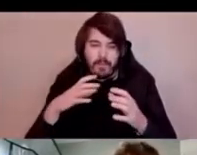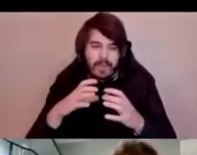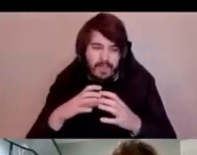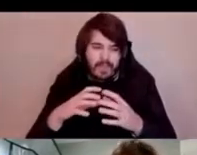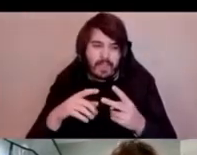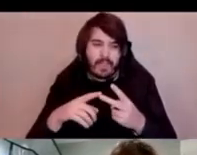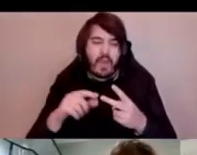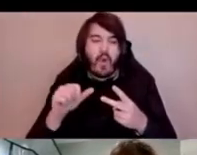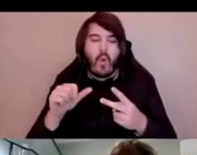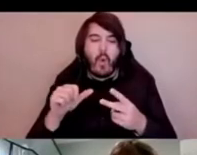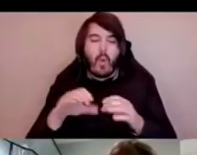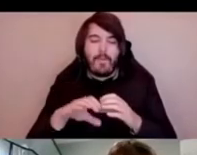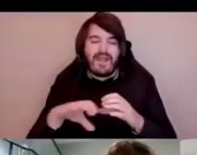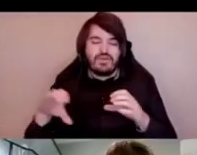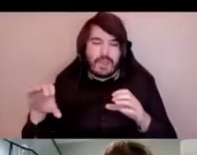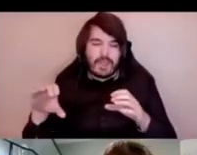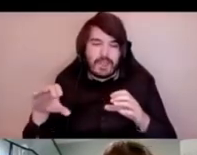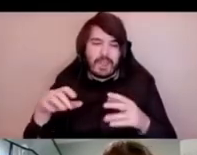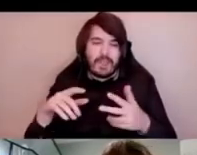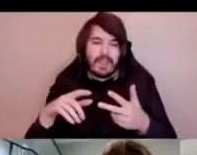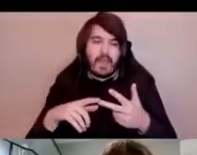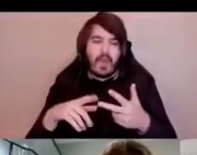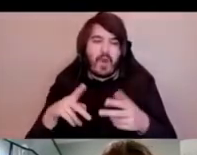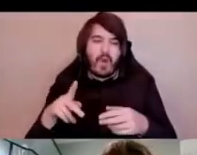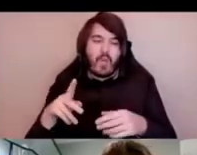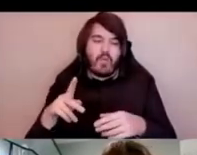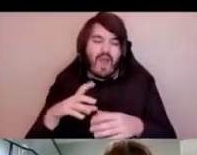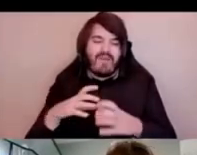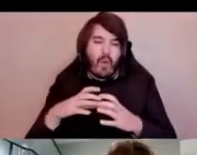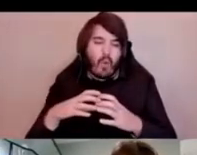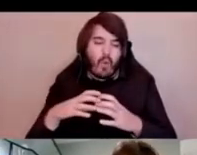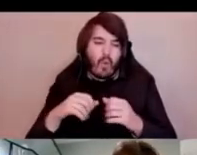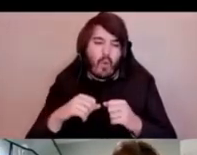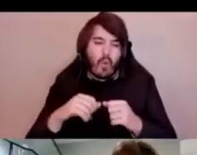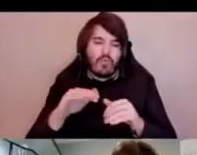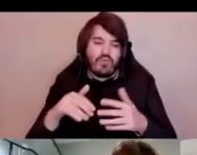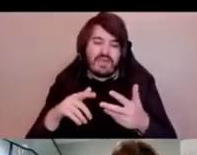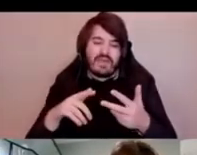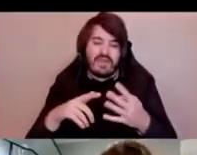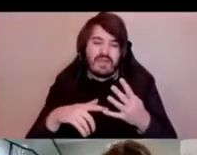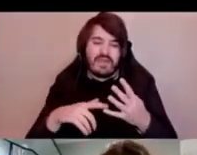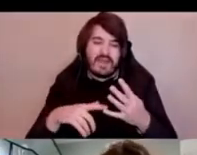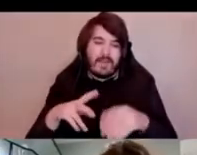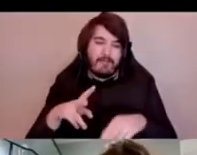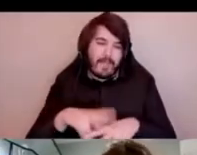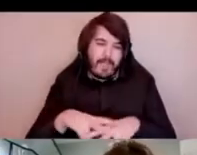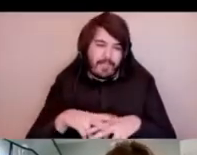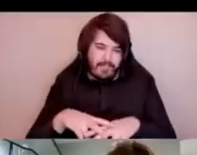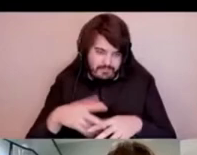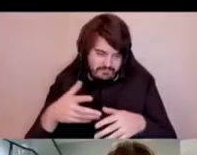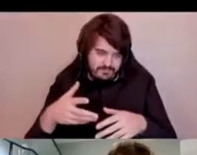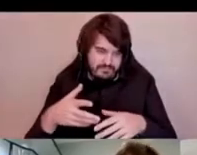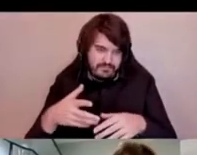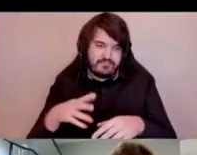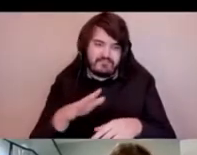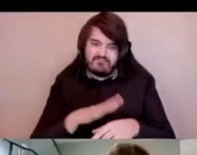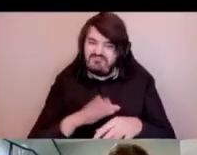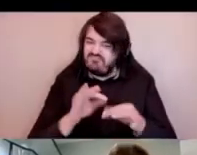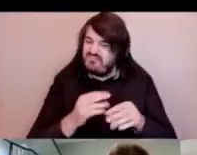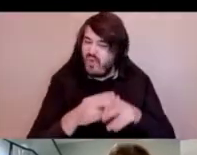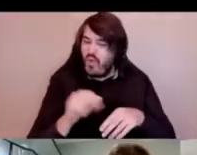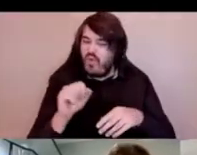les aubergines, les poivrons, puis les pommes de terre, les patates. Donc, souvent,